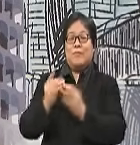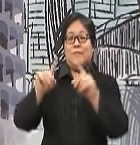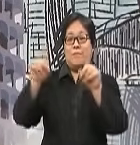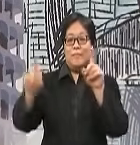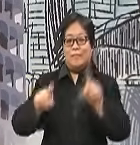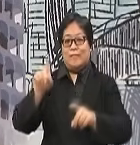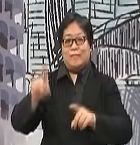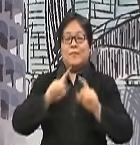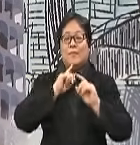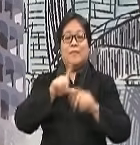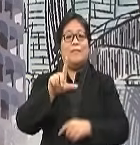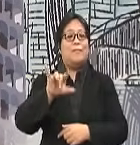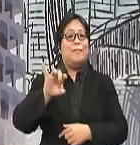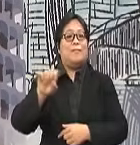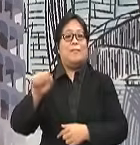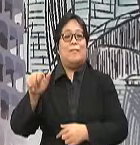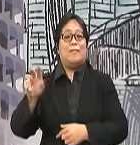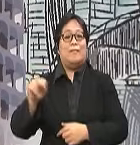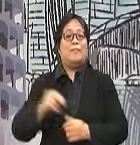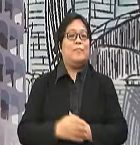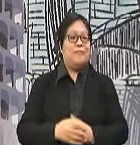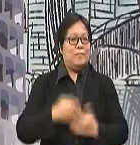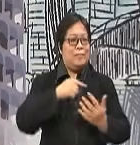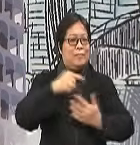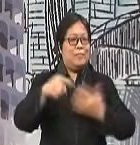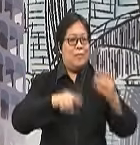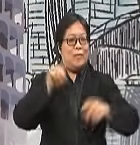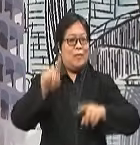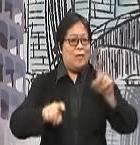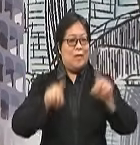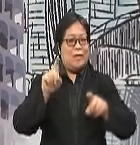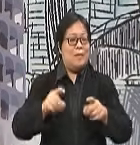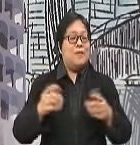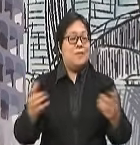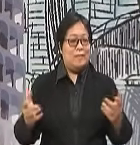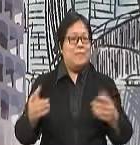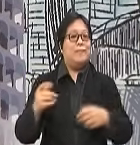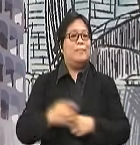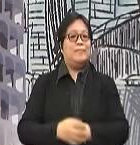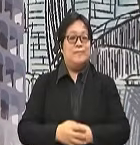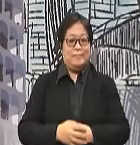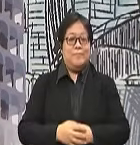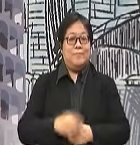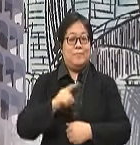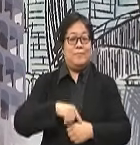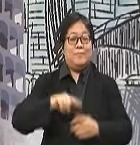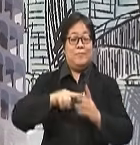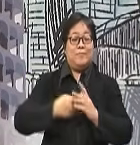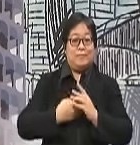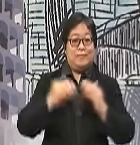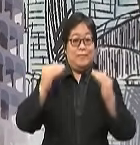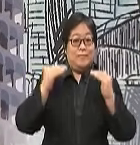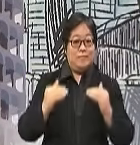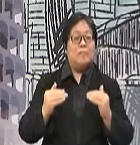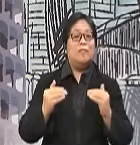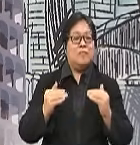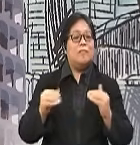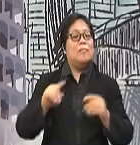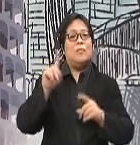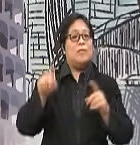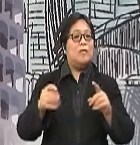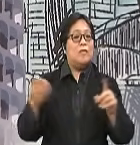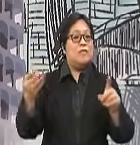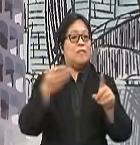pertanyaan-pertanyaan bagi job is an antara soalan-soalan yang bakal dibangkitkan ketika sesi pertanyaan-pertanyaan bagi Jobs and adalah